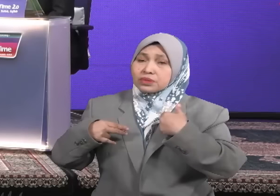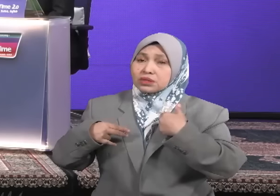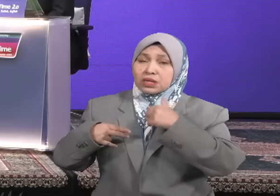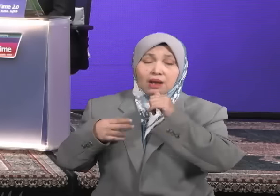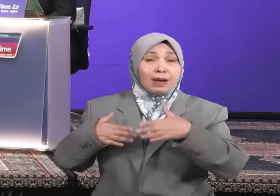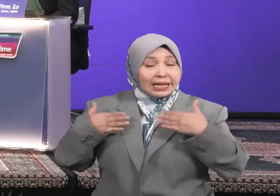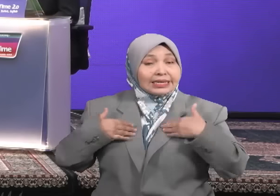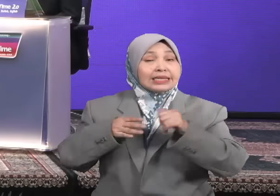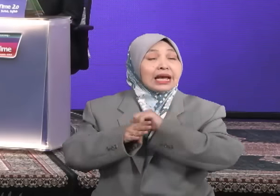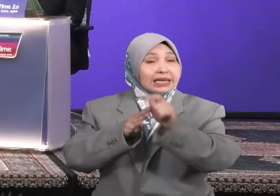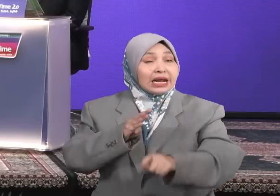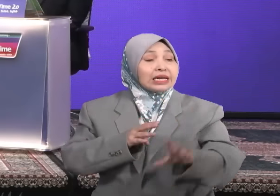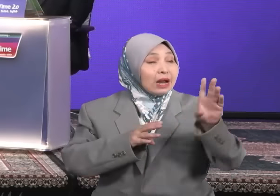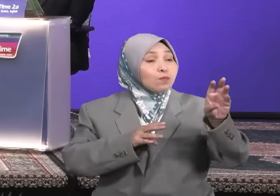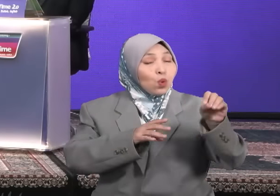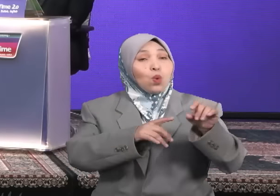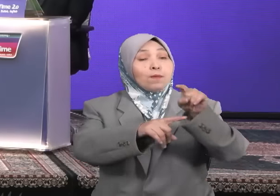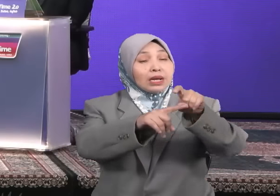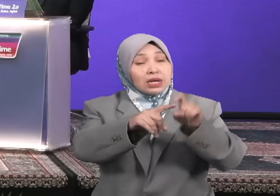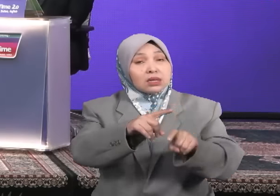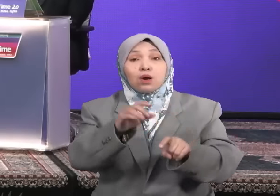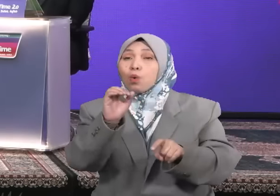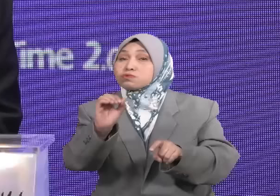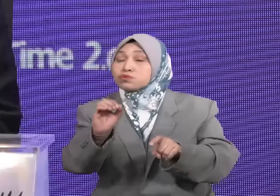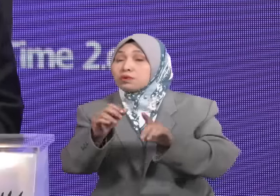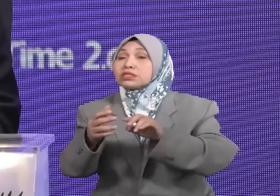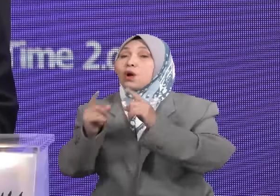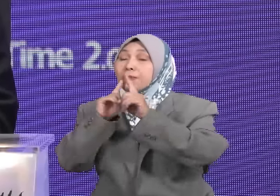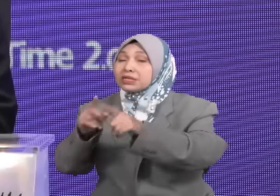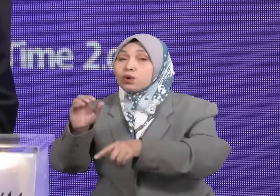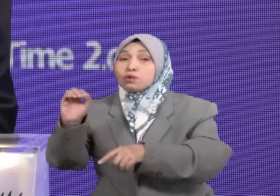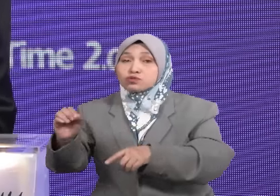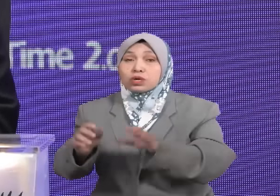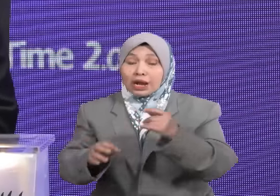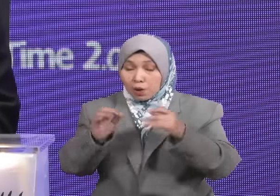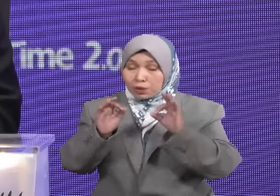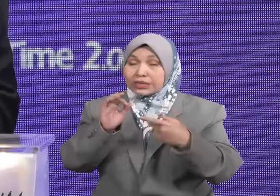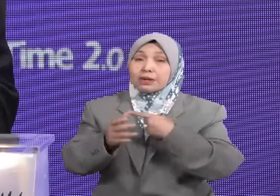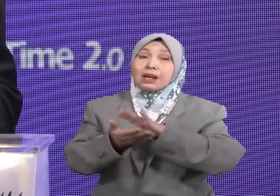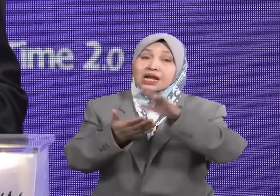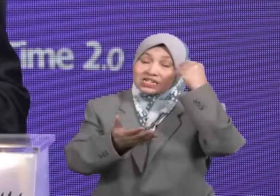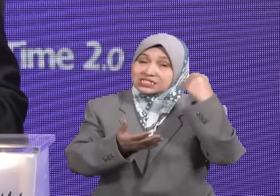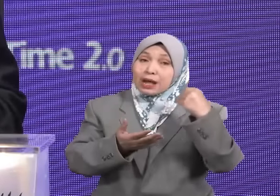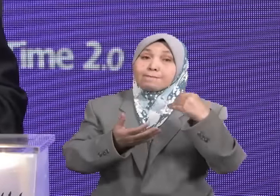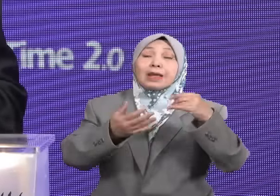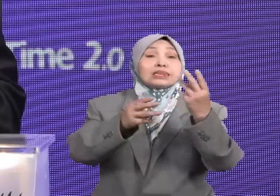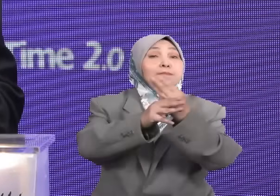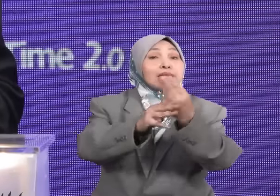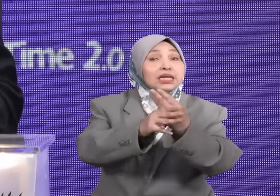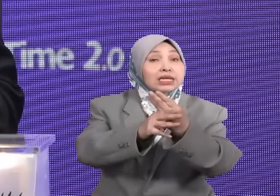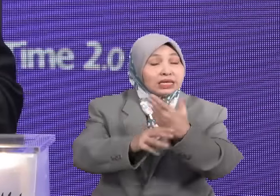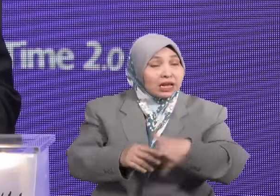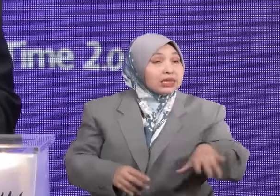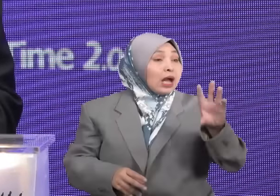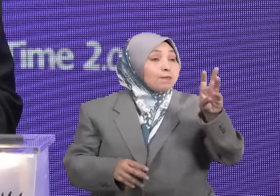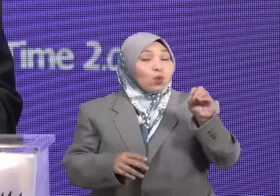tak bahagia di akhirat, 60 bahagi infinity, jawapannya kosong. Jawapan kosong kalau kita belajar matematik lah, kan. Jadi nak ceritanya apa, 60